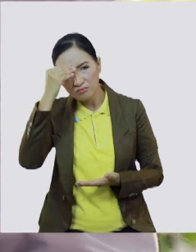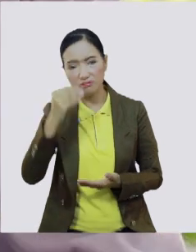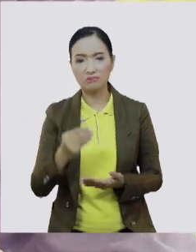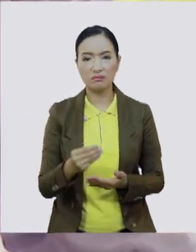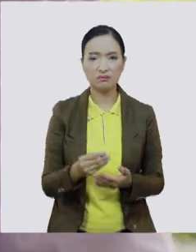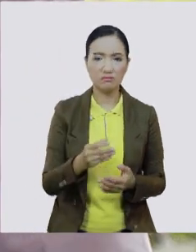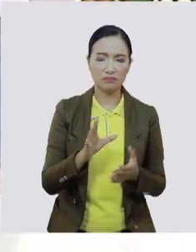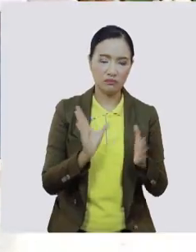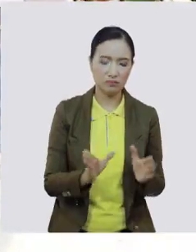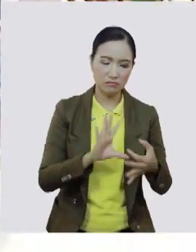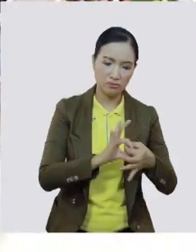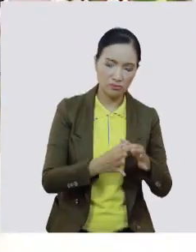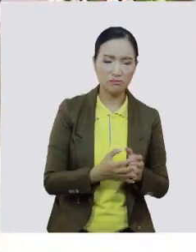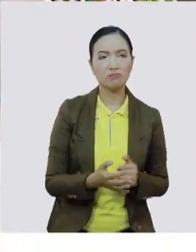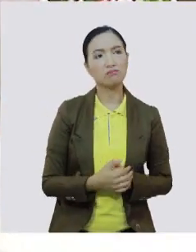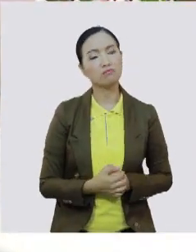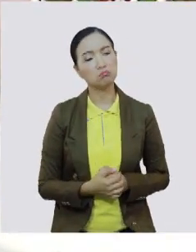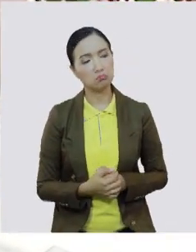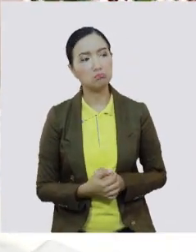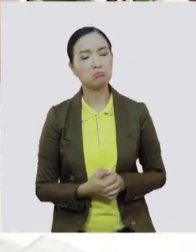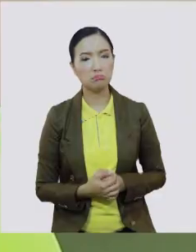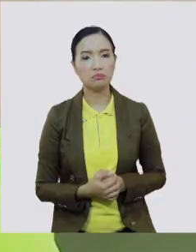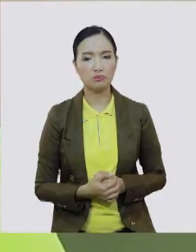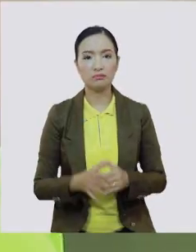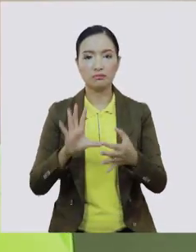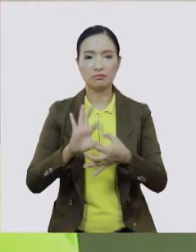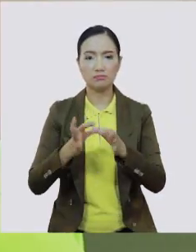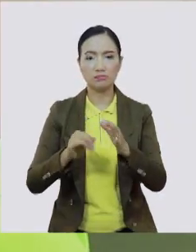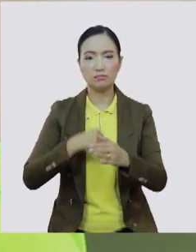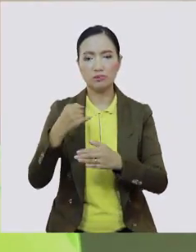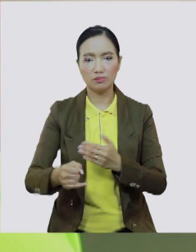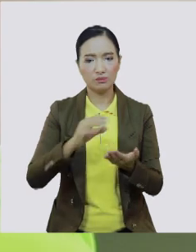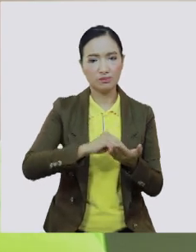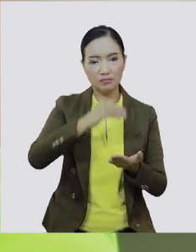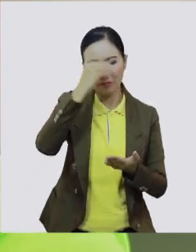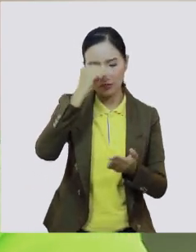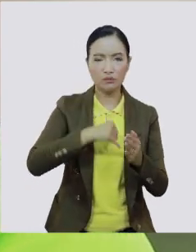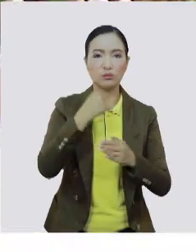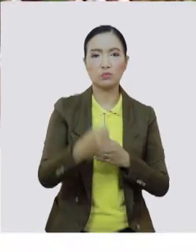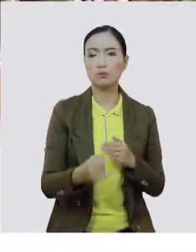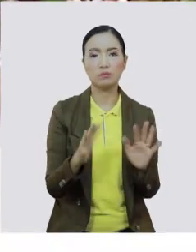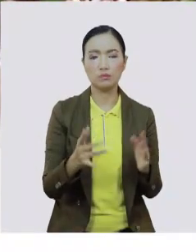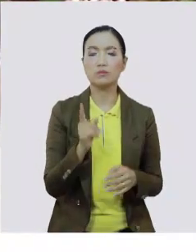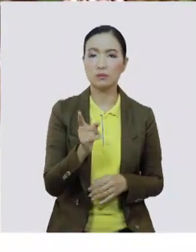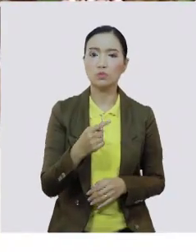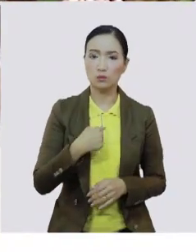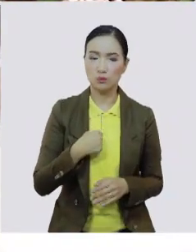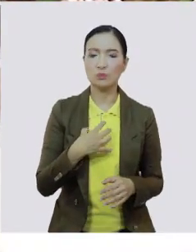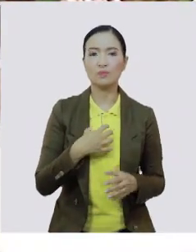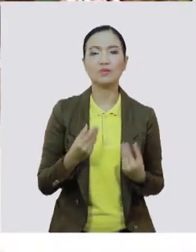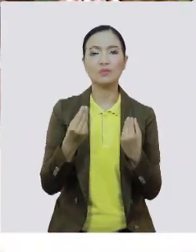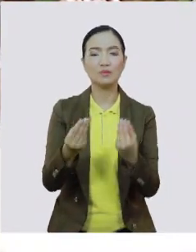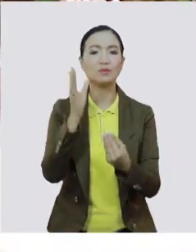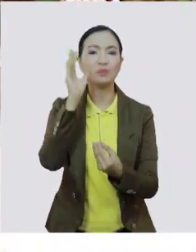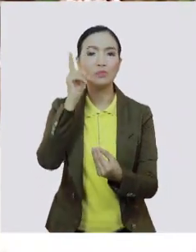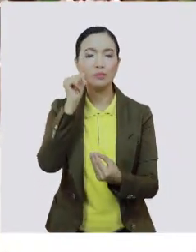กีฬาทีมชาติไปด้วย ก็สำหรับตัวหนูนะคะหนูว่ากีฬาจบแต่ว่าการศึกษาไม่มีทางจบค่ะจริงๆหนูอยากให้